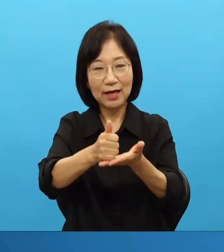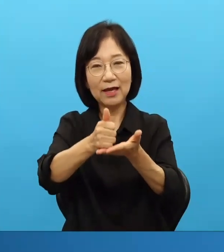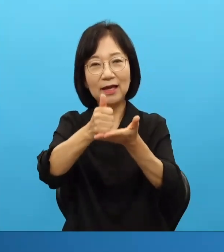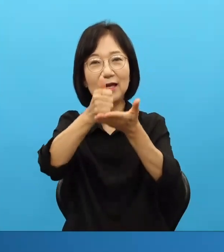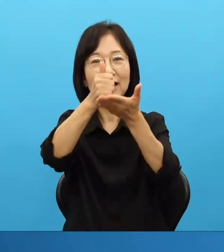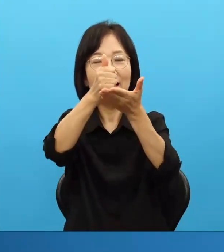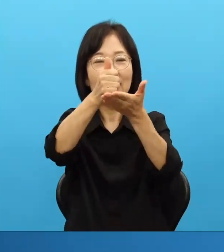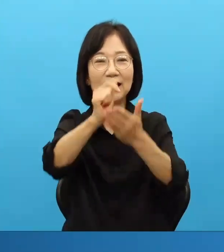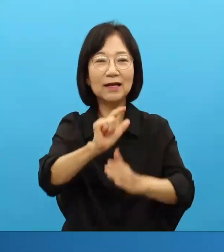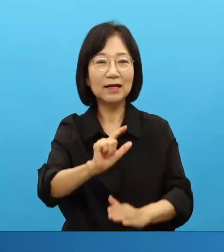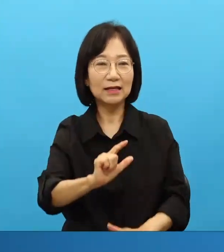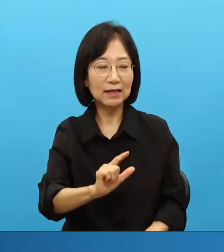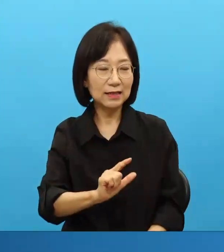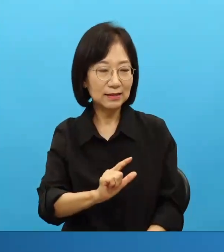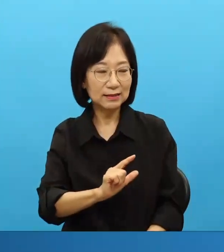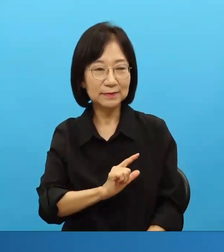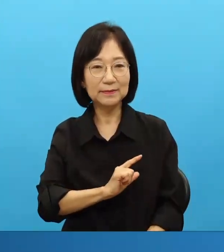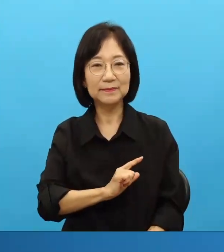예수의